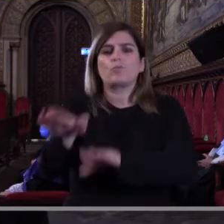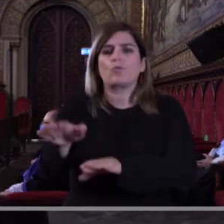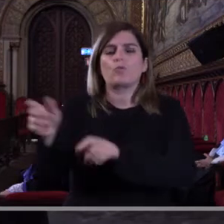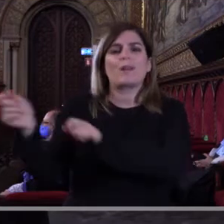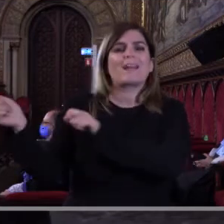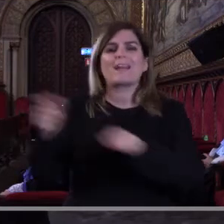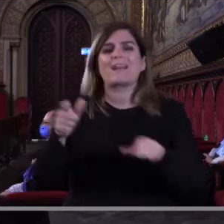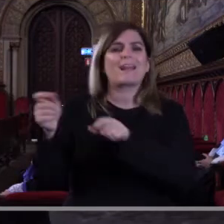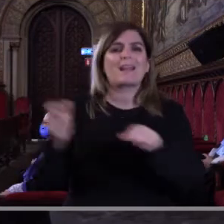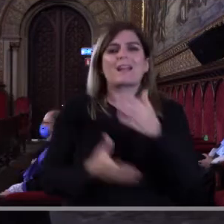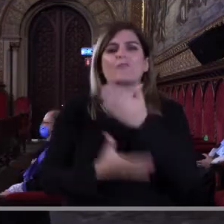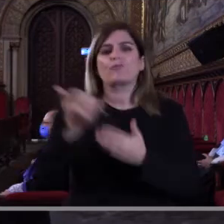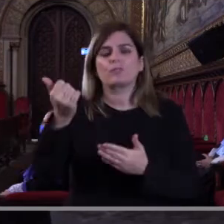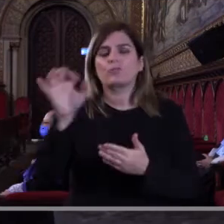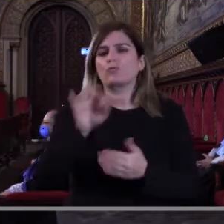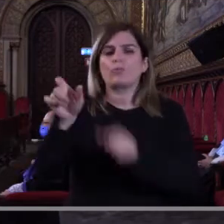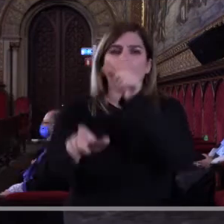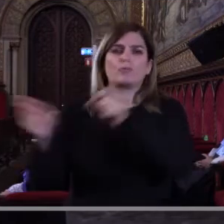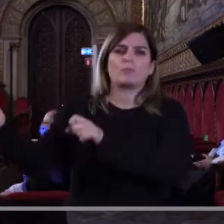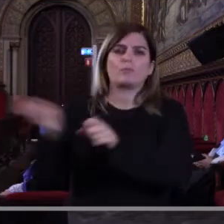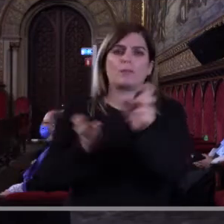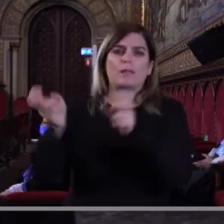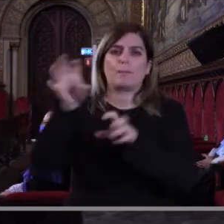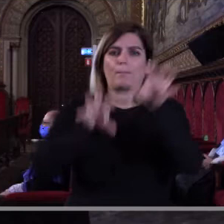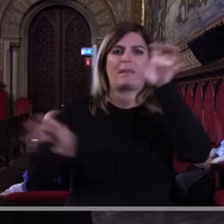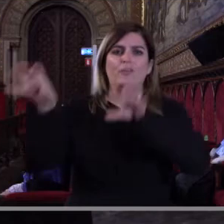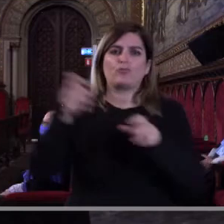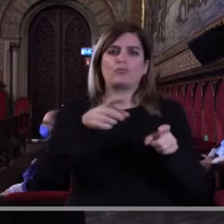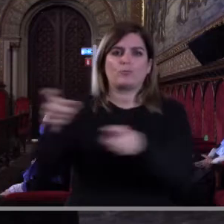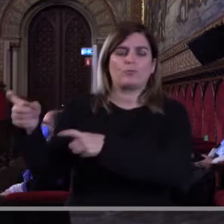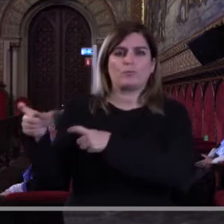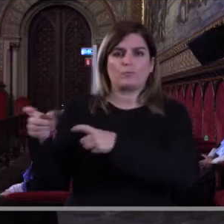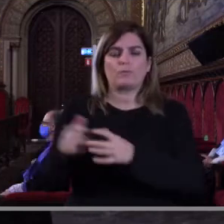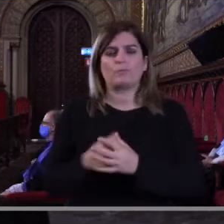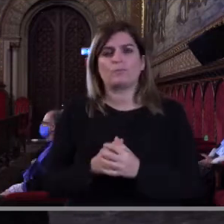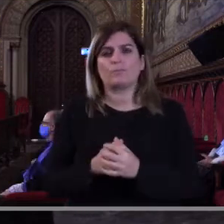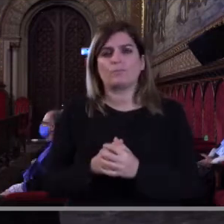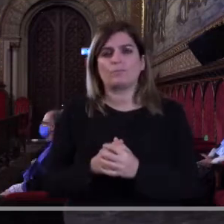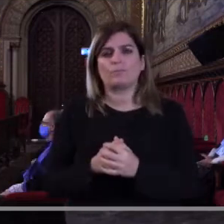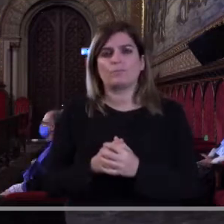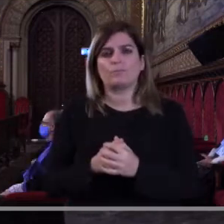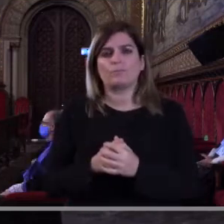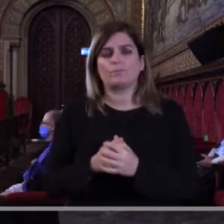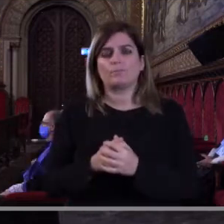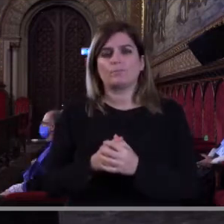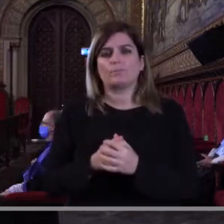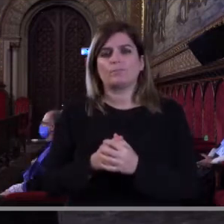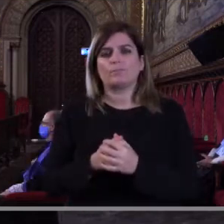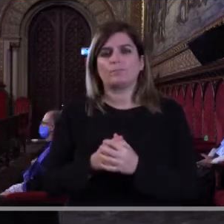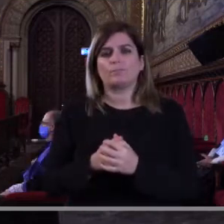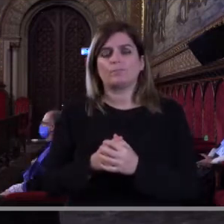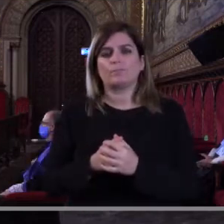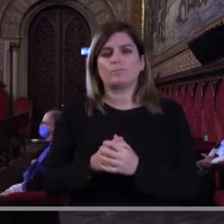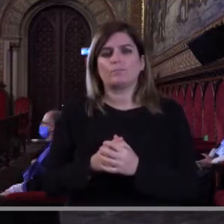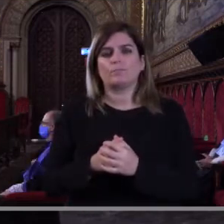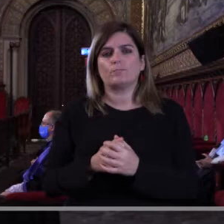i provinents de zones en conflicte. En aquest sentit, Cal destacar els resultats obtinguts